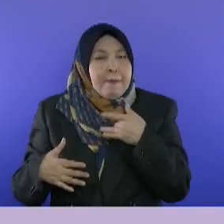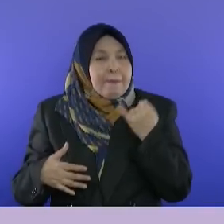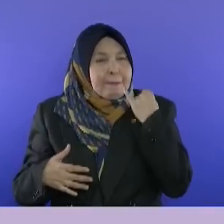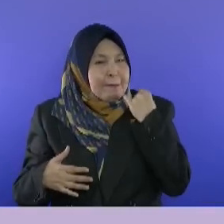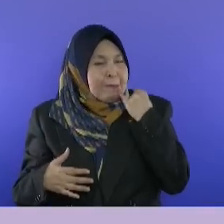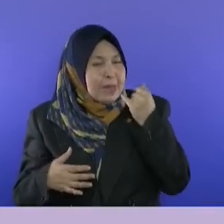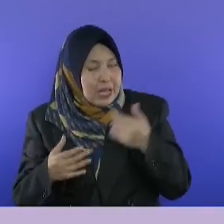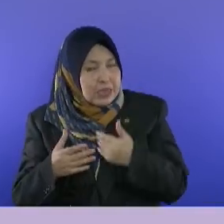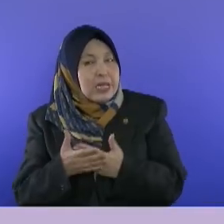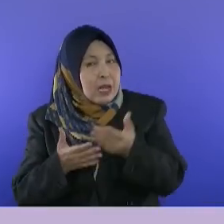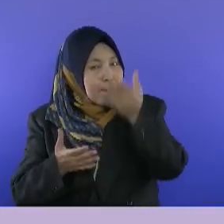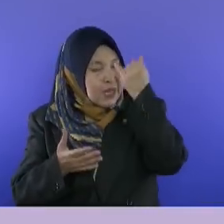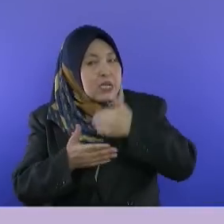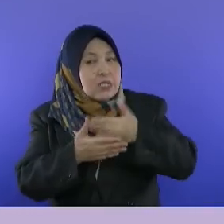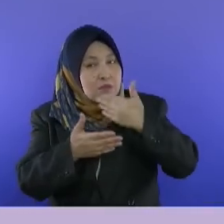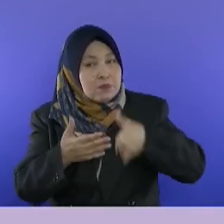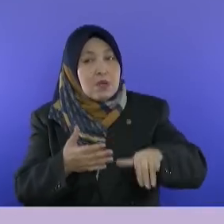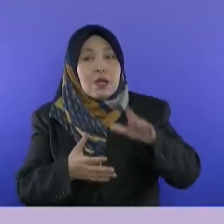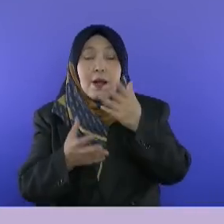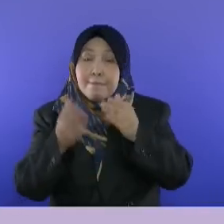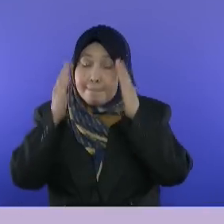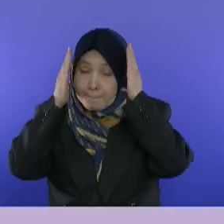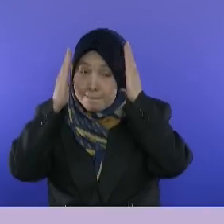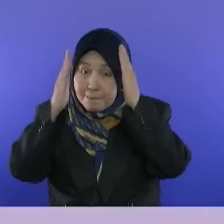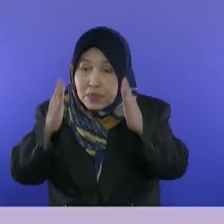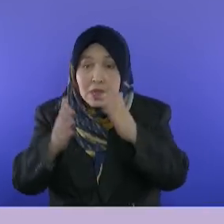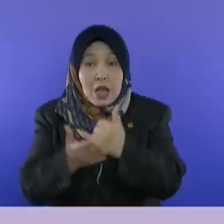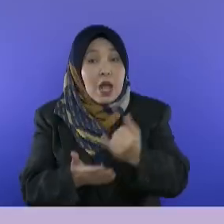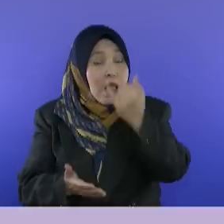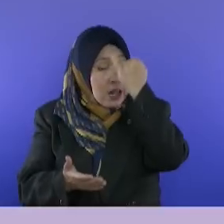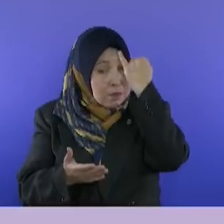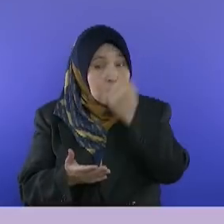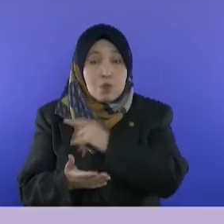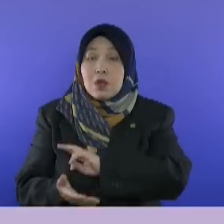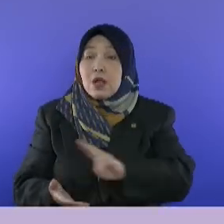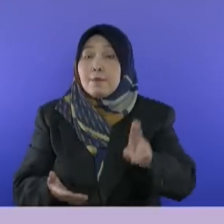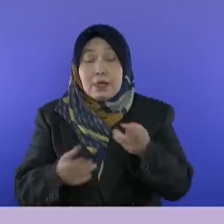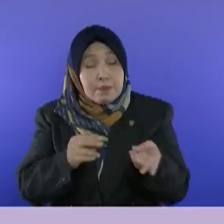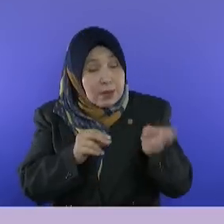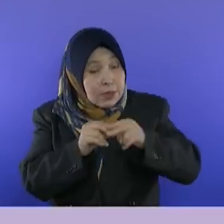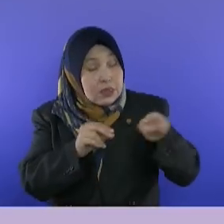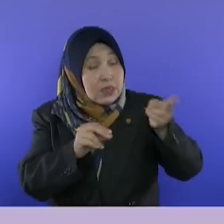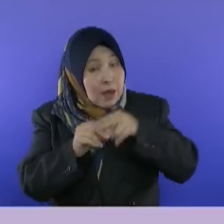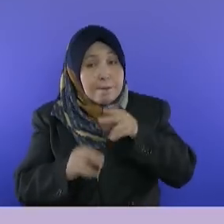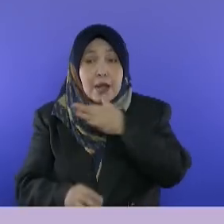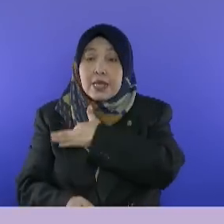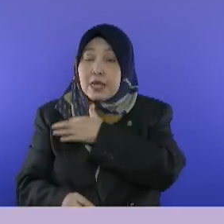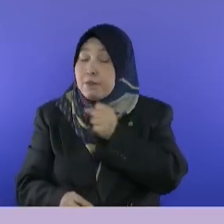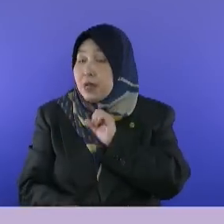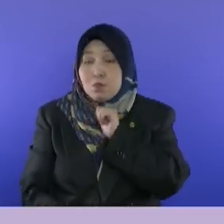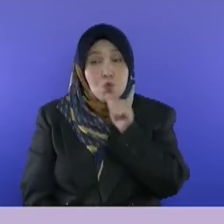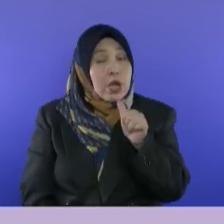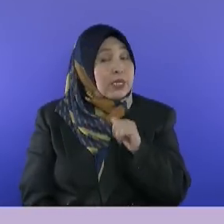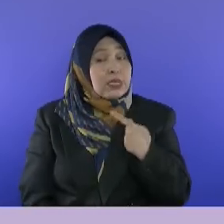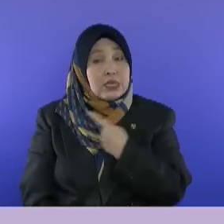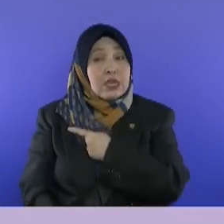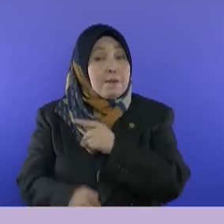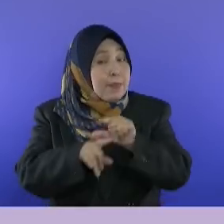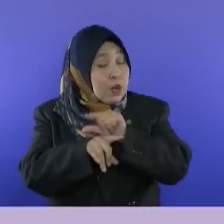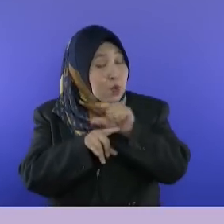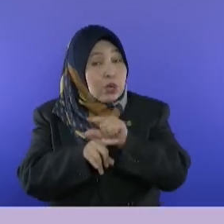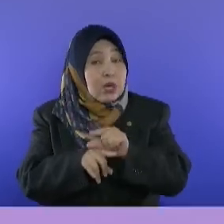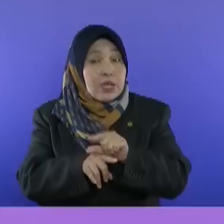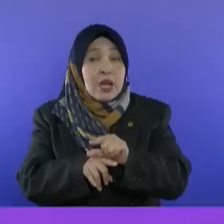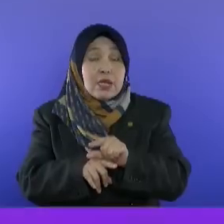dan yang ketiga ambil tahu dengan ilmu agama agar bertambah Iman bukannya kita menggunakan